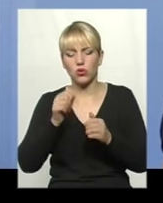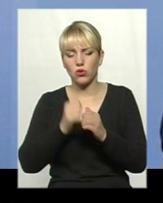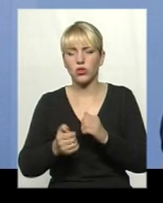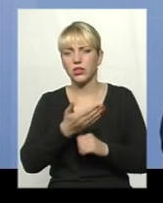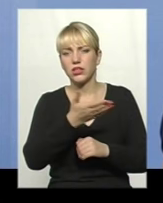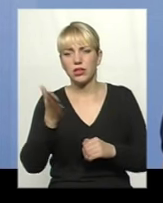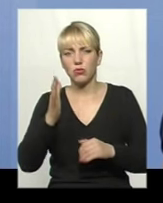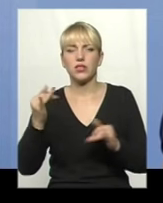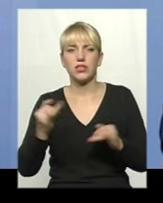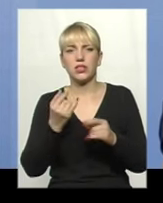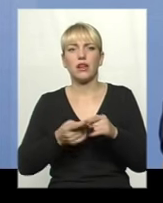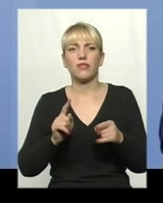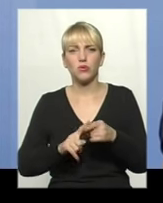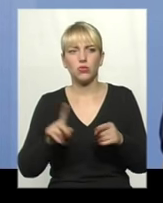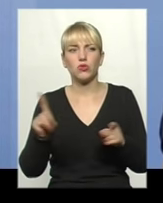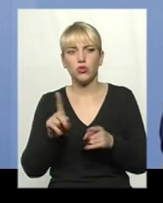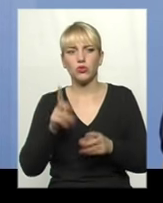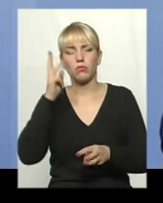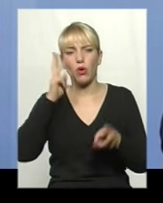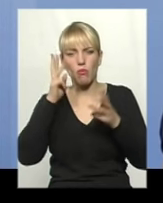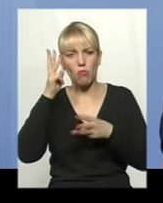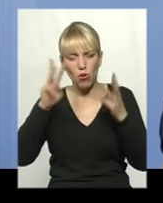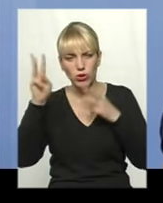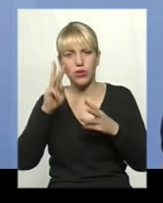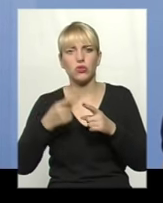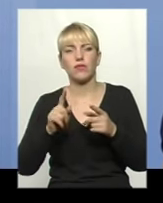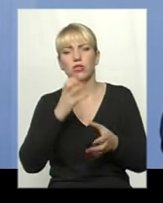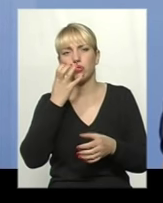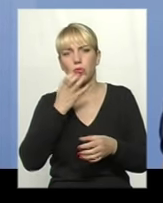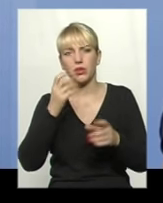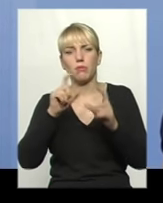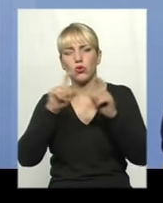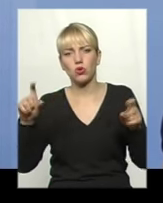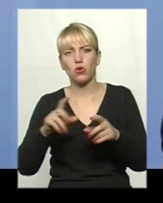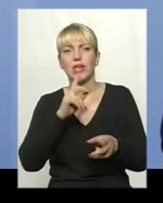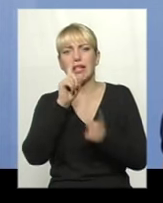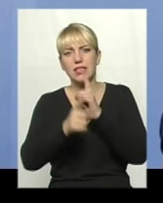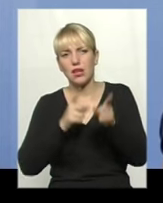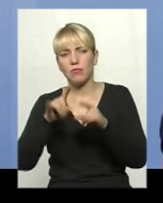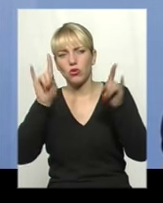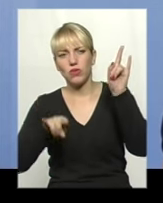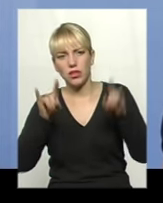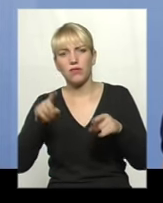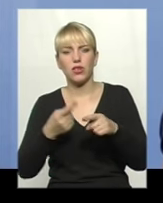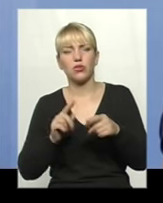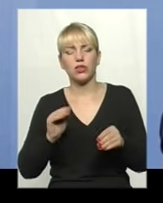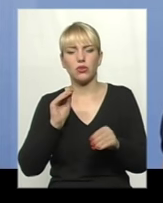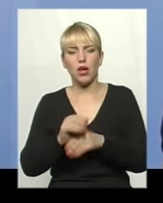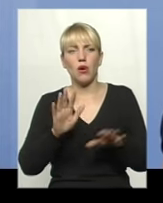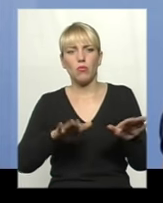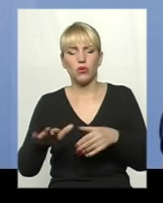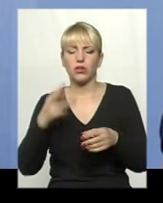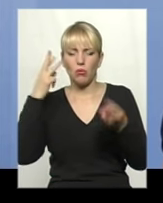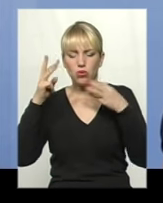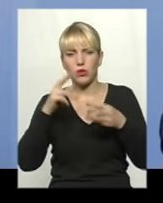зацікавлений в тому, щоб модернізувати, утеплювати школи, замінювати вікна, робити індивідуальні теплові пункти, модернізувати